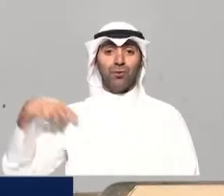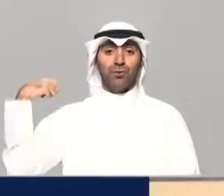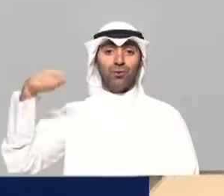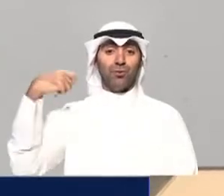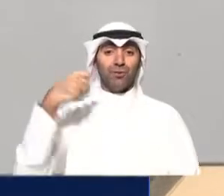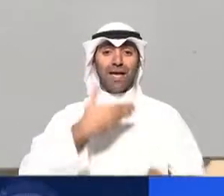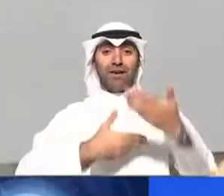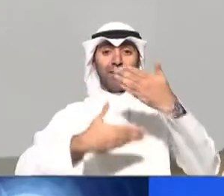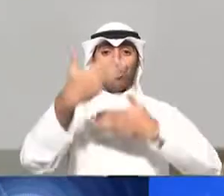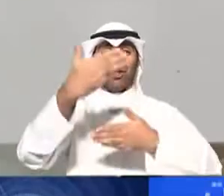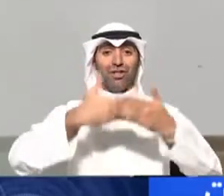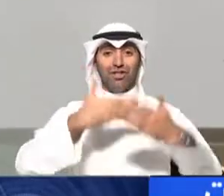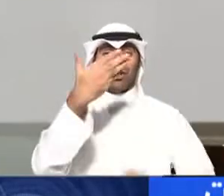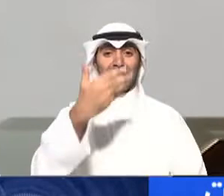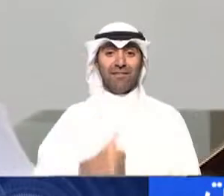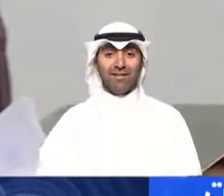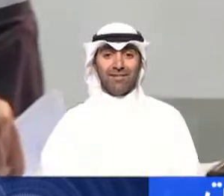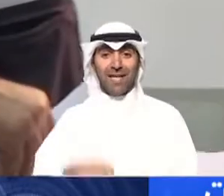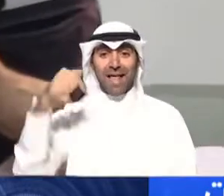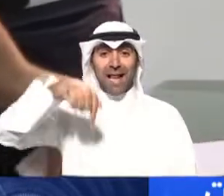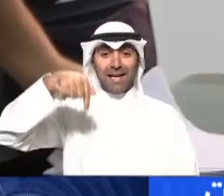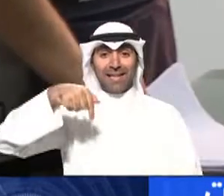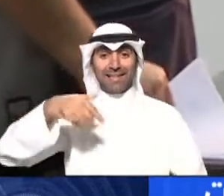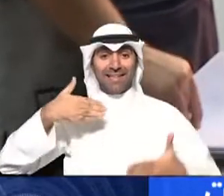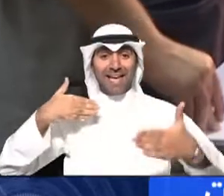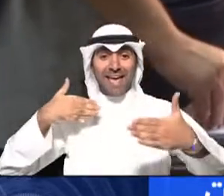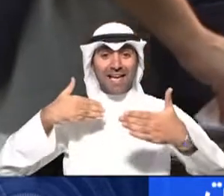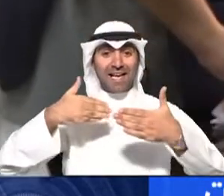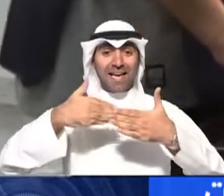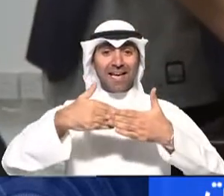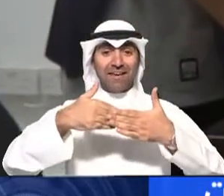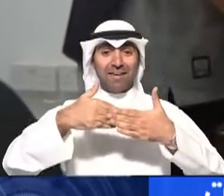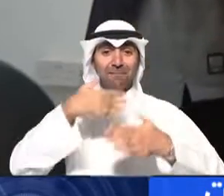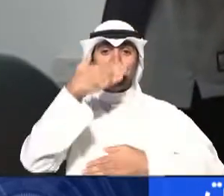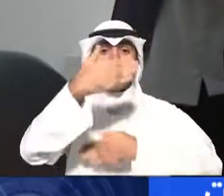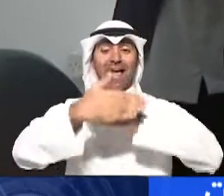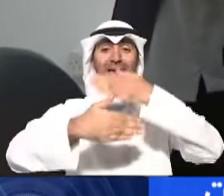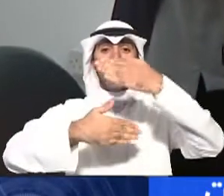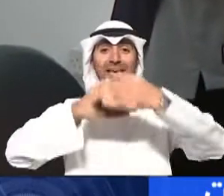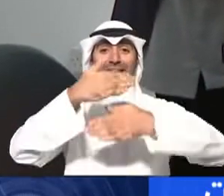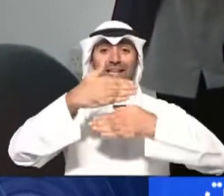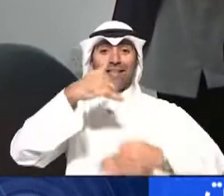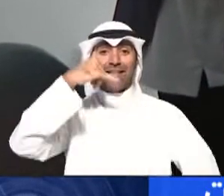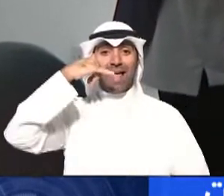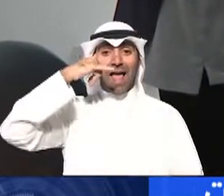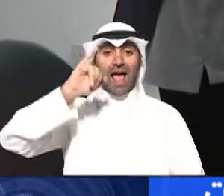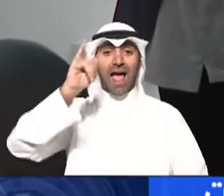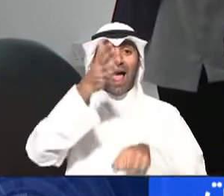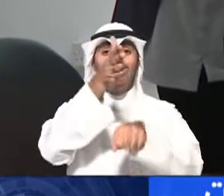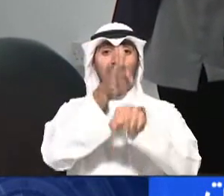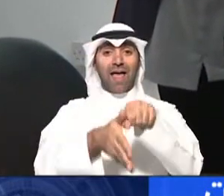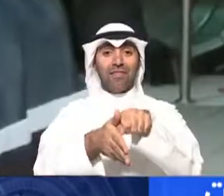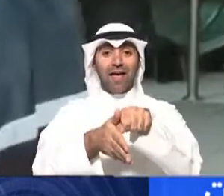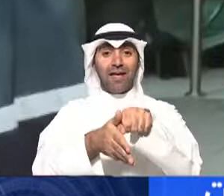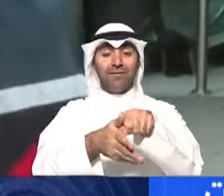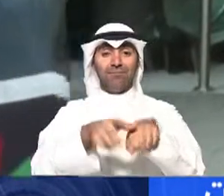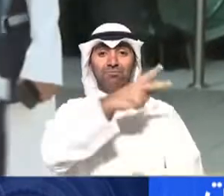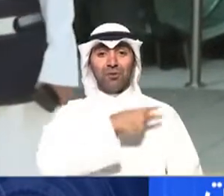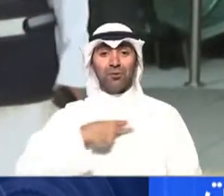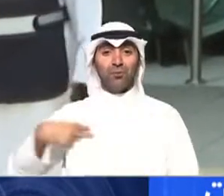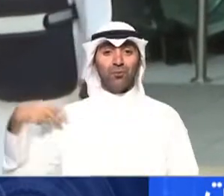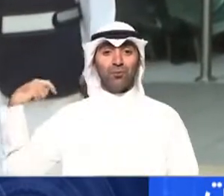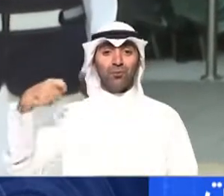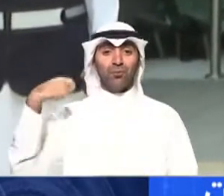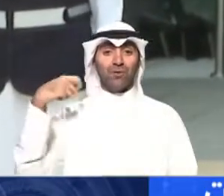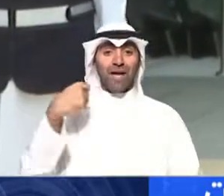عيد الأضحى المبارك، تقوم إدارة حماية المستهلك في وزارة التجارة والصناعة بدورها المستمر عبر